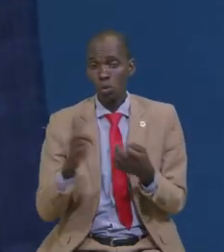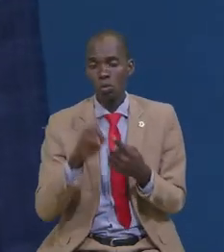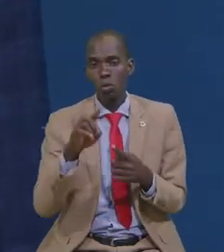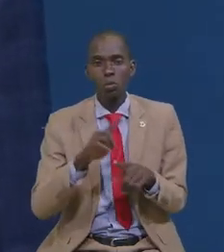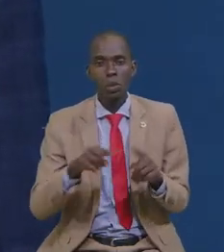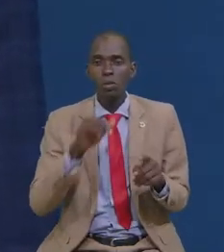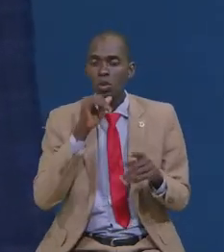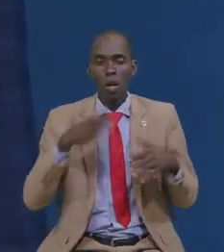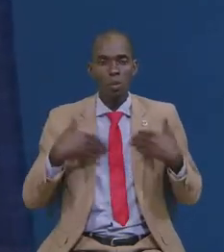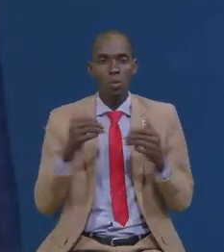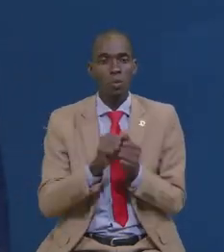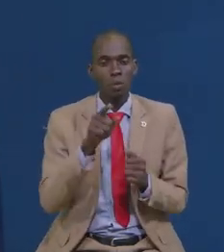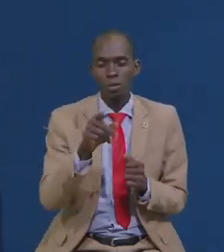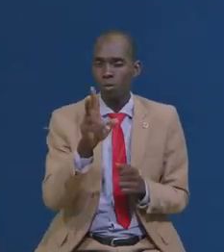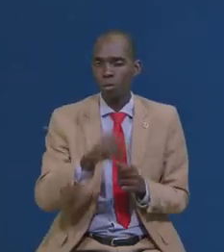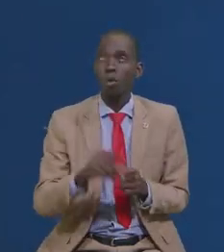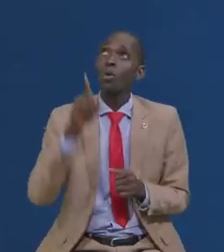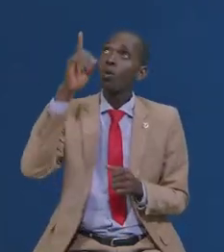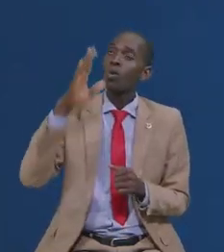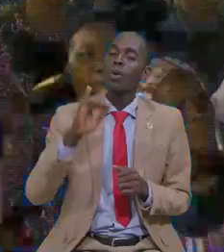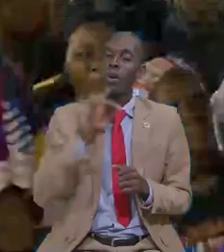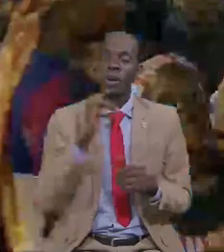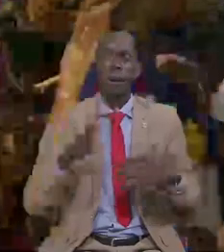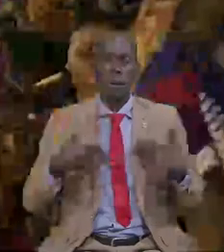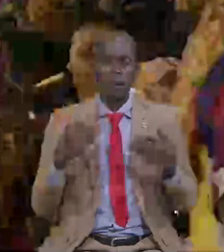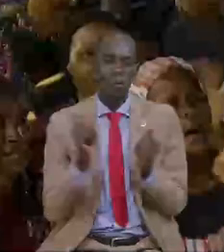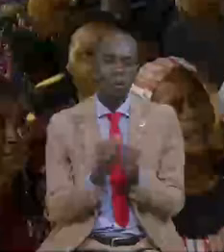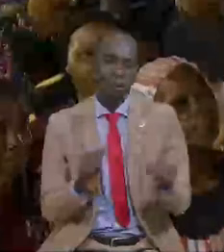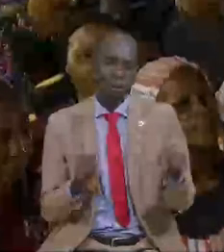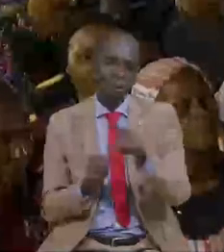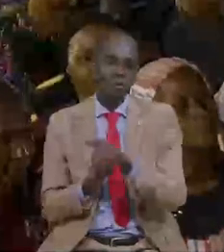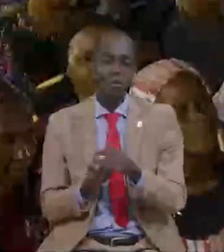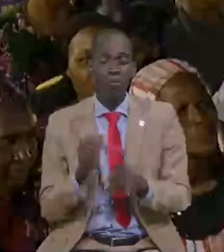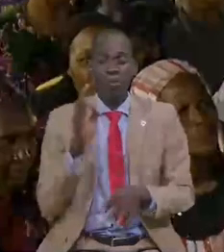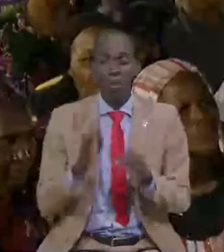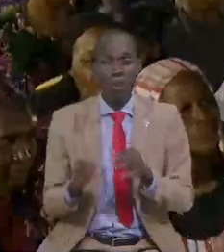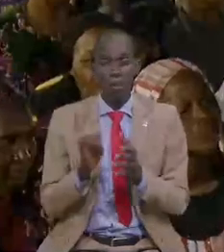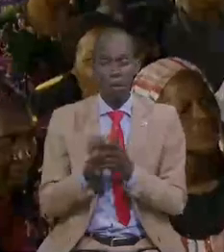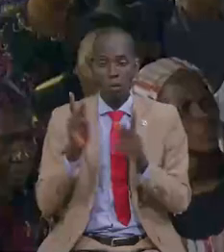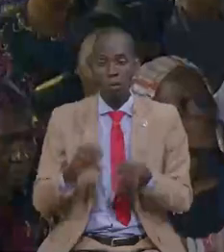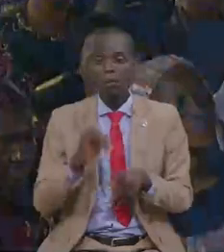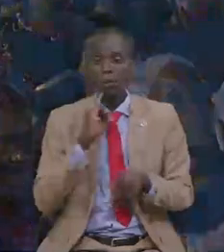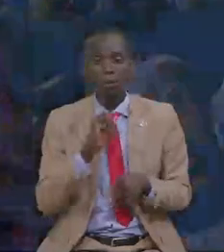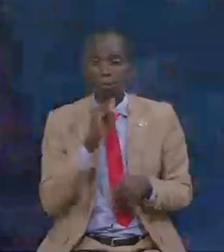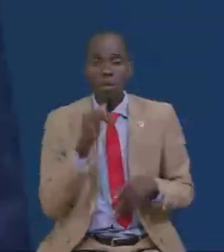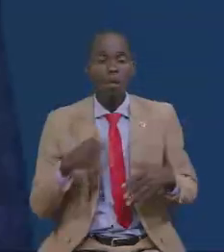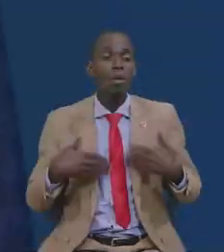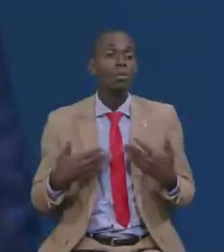quelque chose, il n'est pas content, mais Dieu est content de vous. Le Seigneur est content de vous. S'il n'est pas